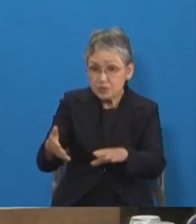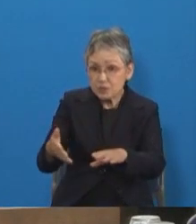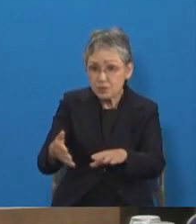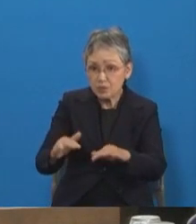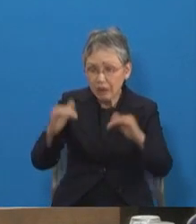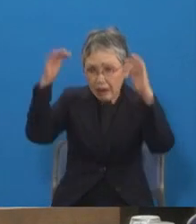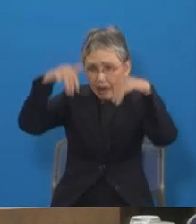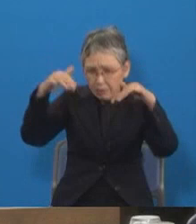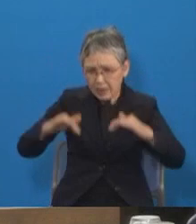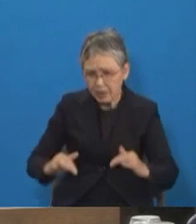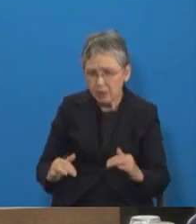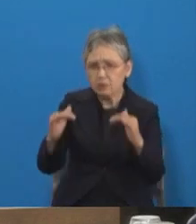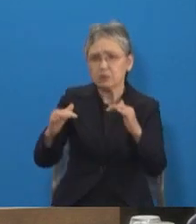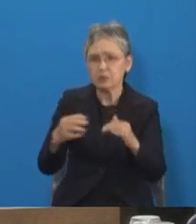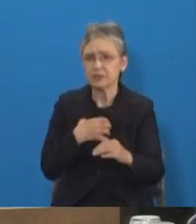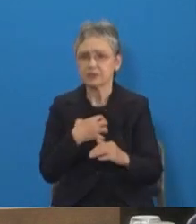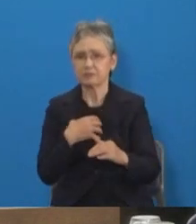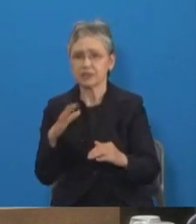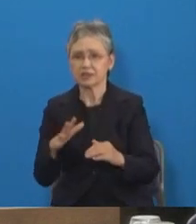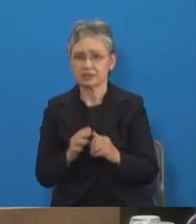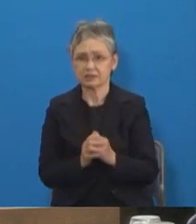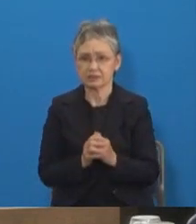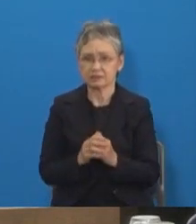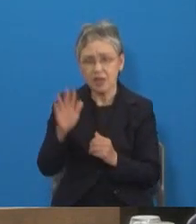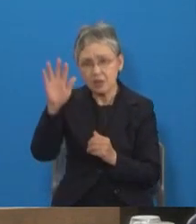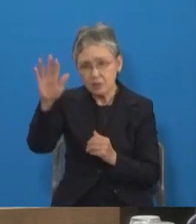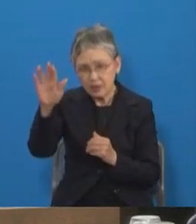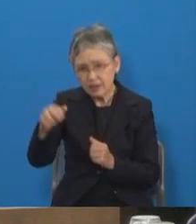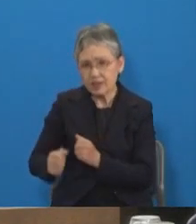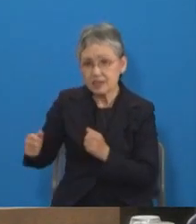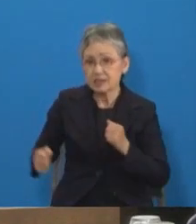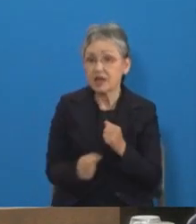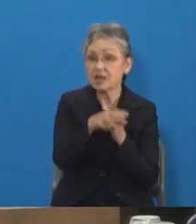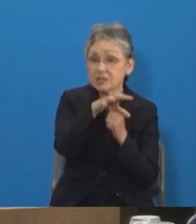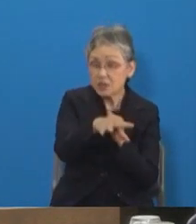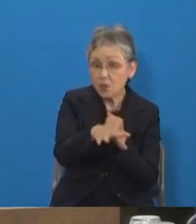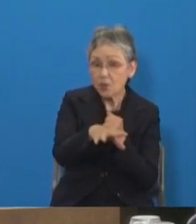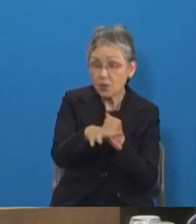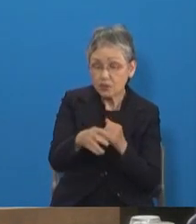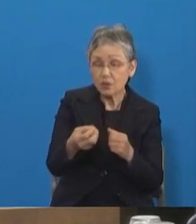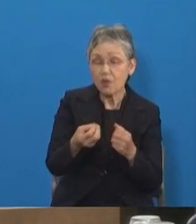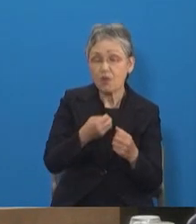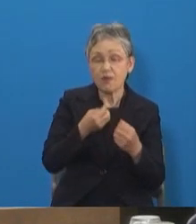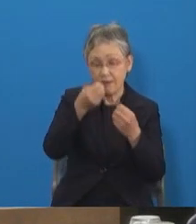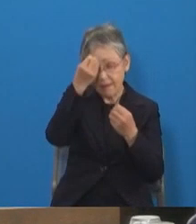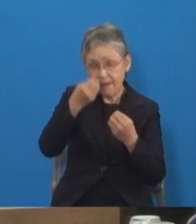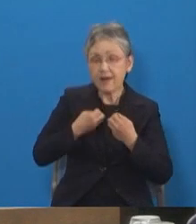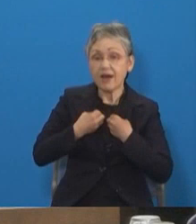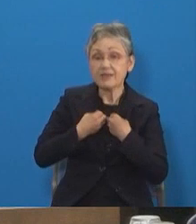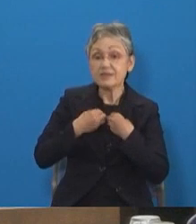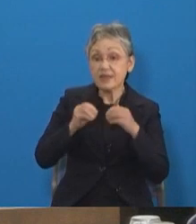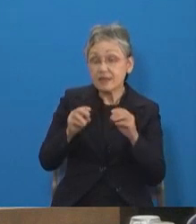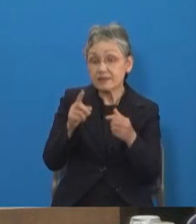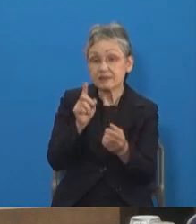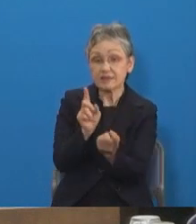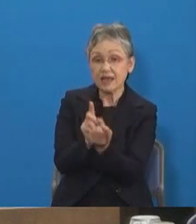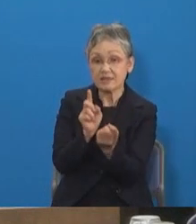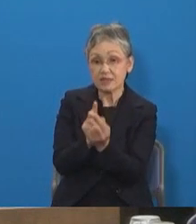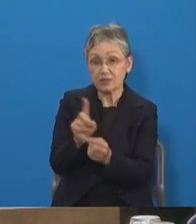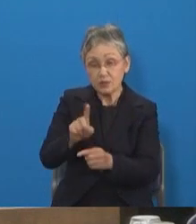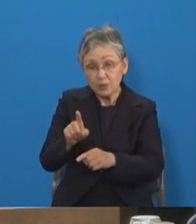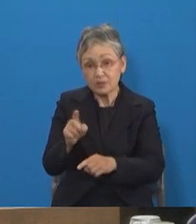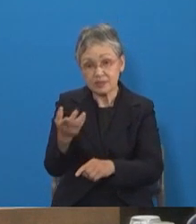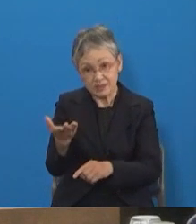における避難所等での感染対策についてどのように考えておられるのかお聞かせください。以上で私の質問を終わ